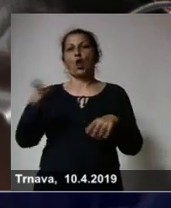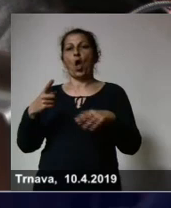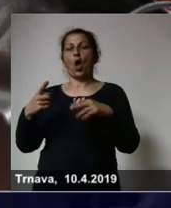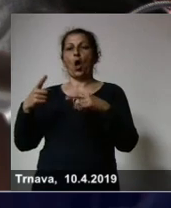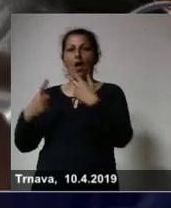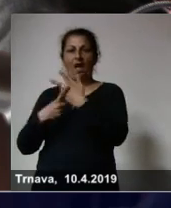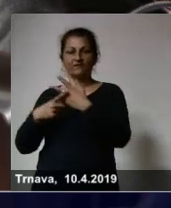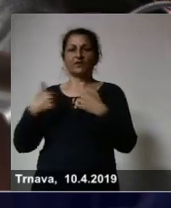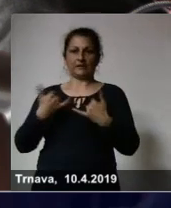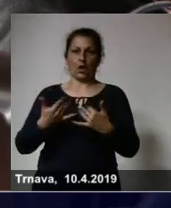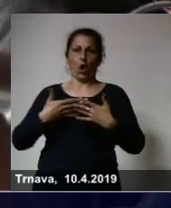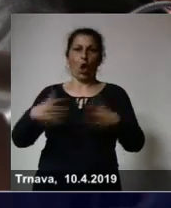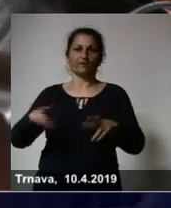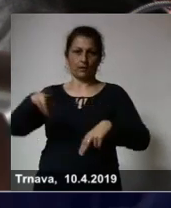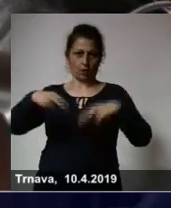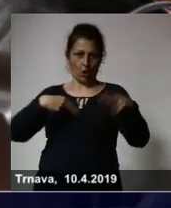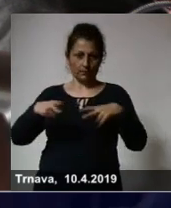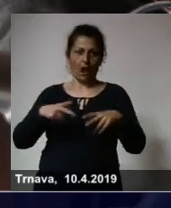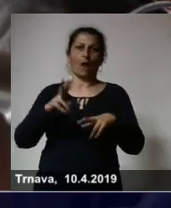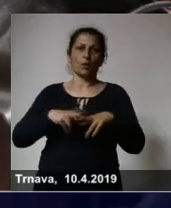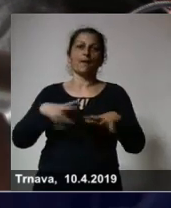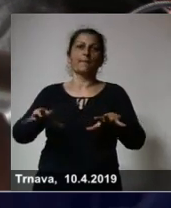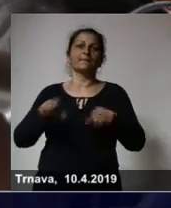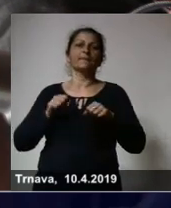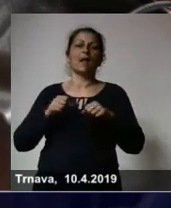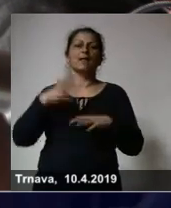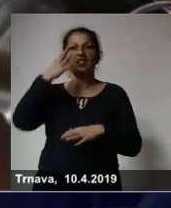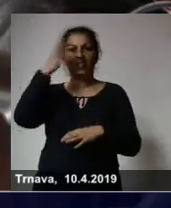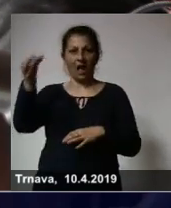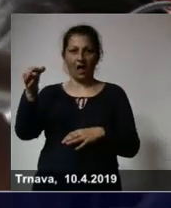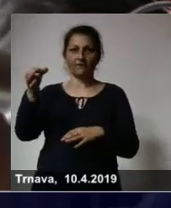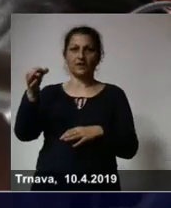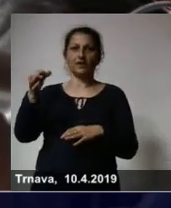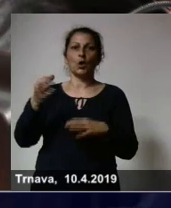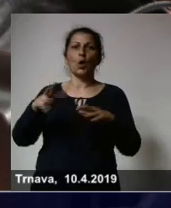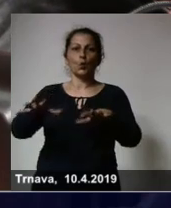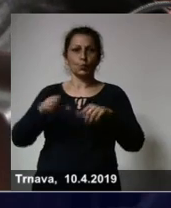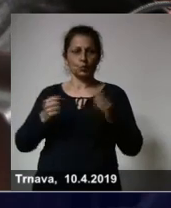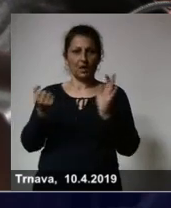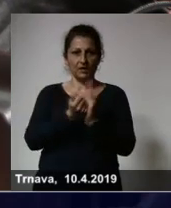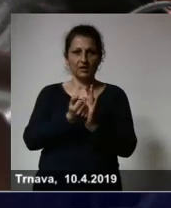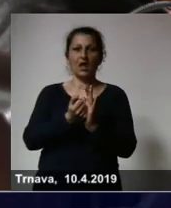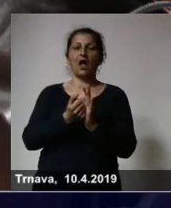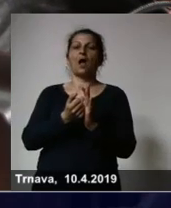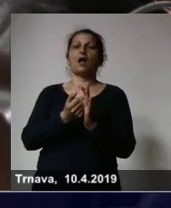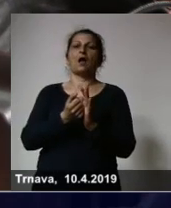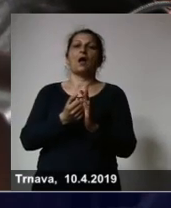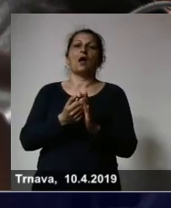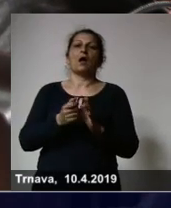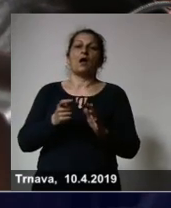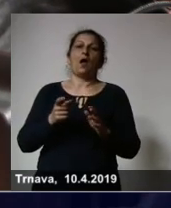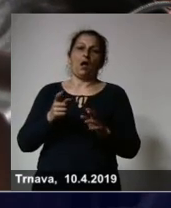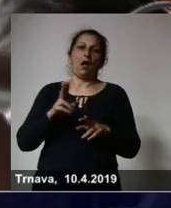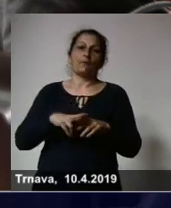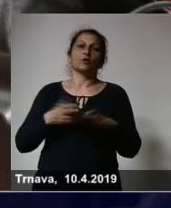záver príjmeme návrh uznesenia tak, ako je predložený v laviciach, čiže že zastupiteľstvo